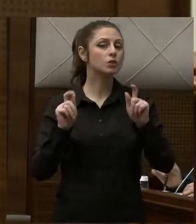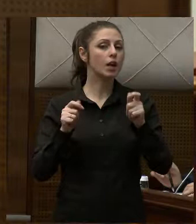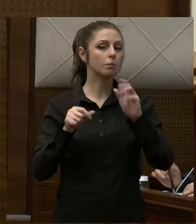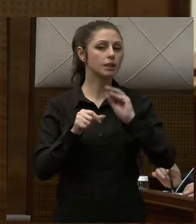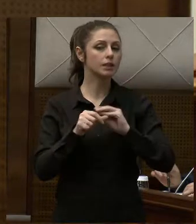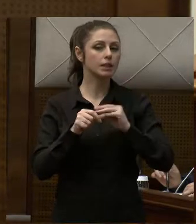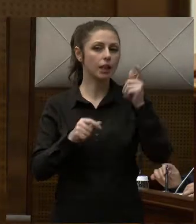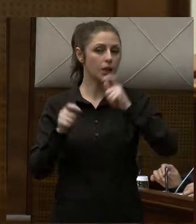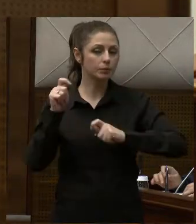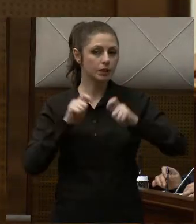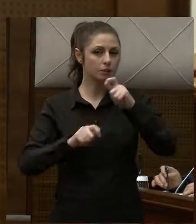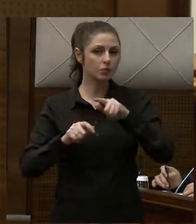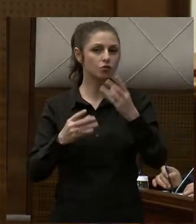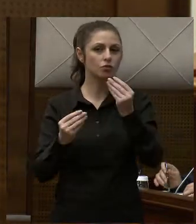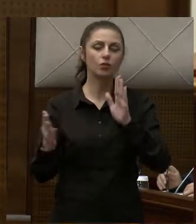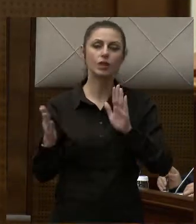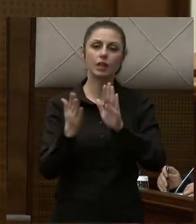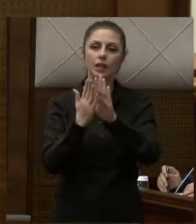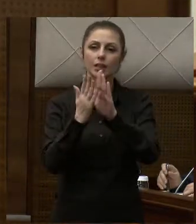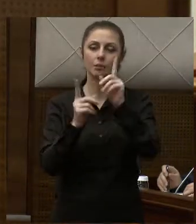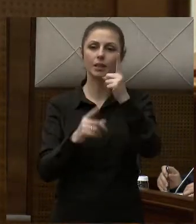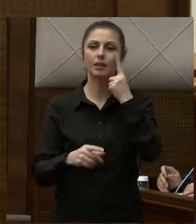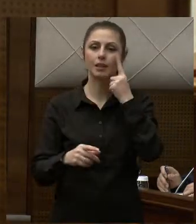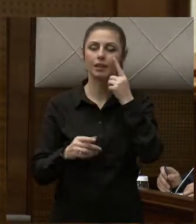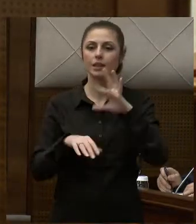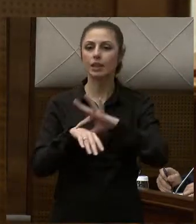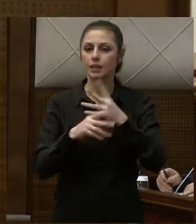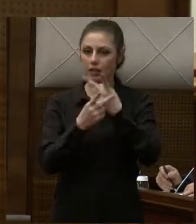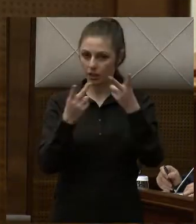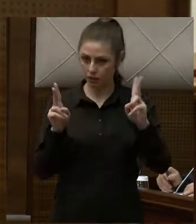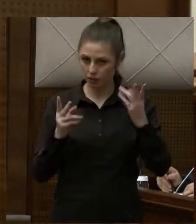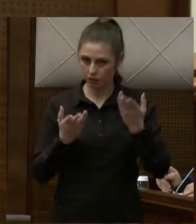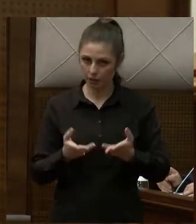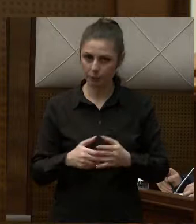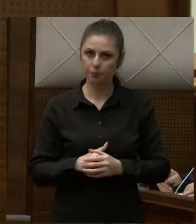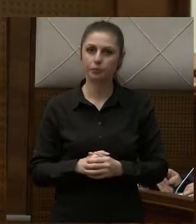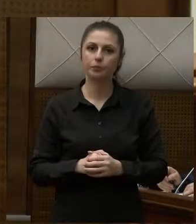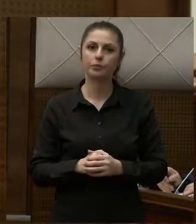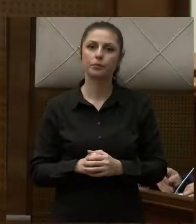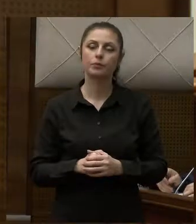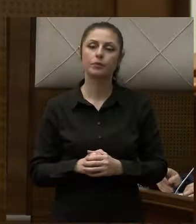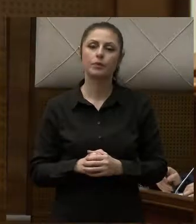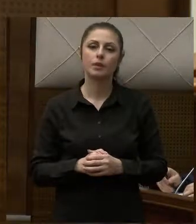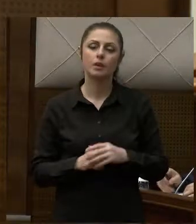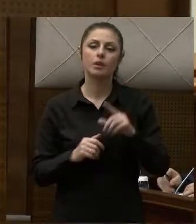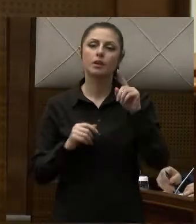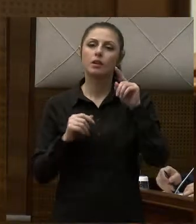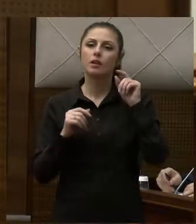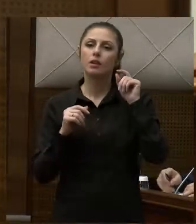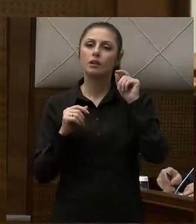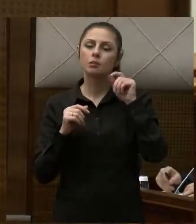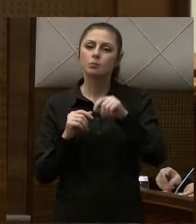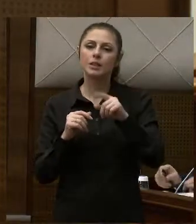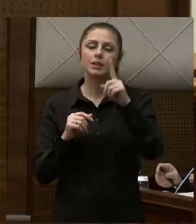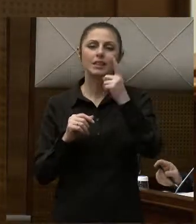yatırımlarla ilgili olarak çok yakında yeni devlet hastanemizin açılacak olması, yine Postabaşı mevkiinde Dizdariye mahallemizdeki